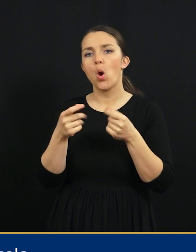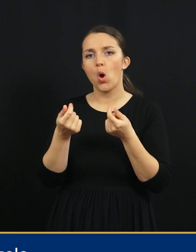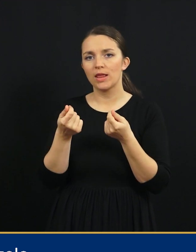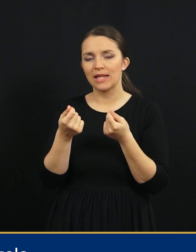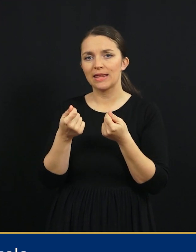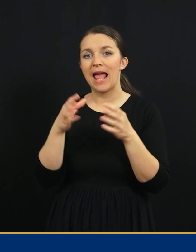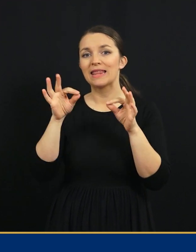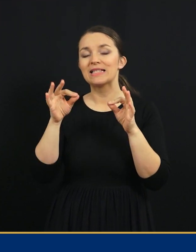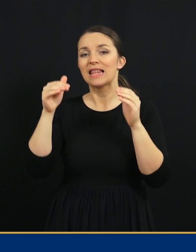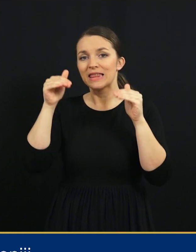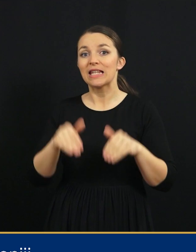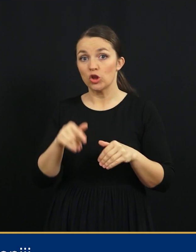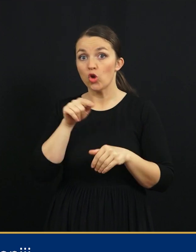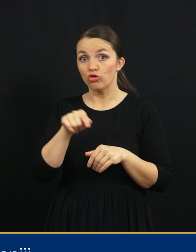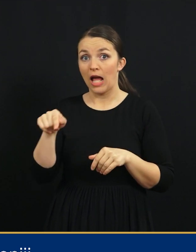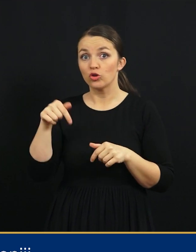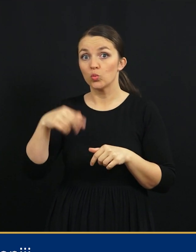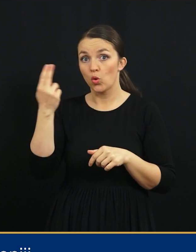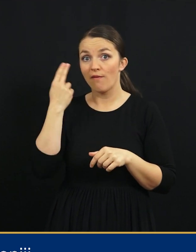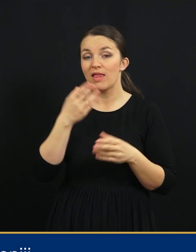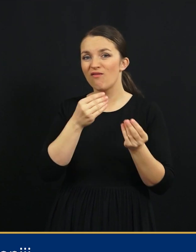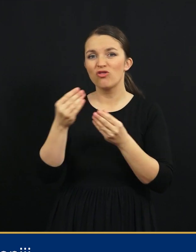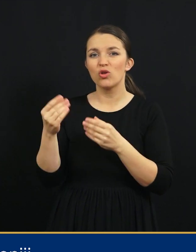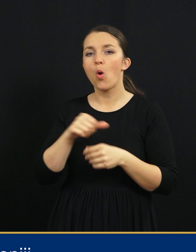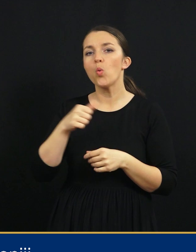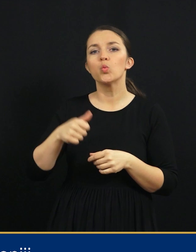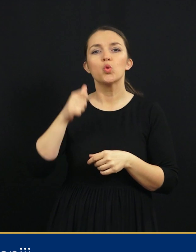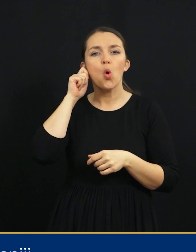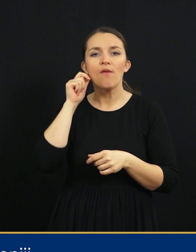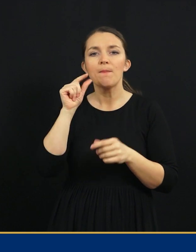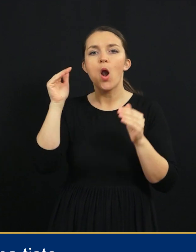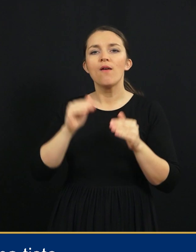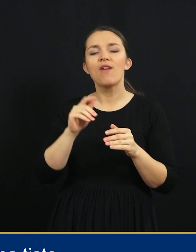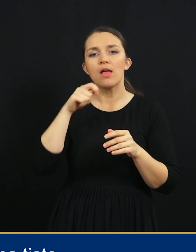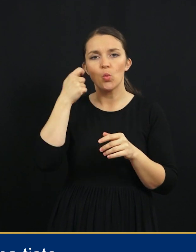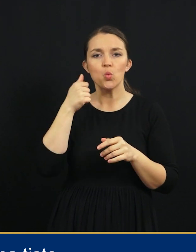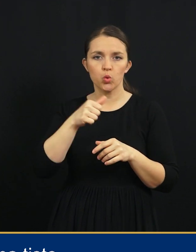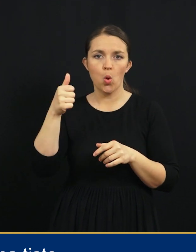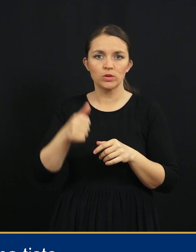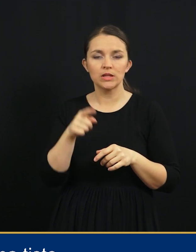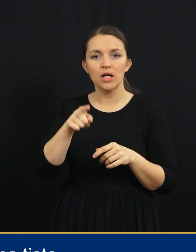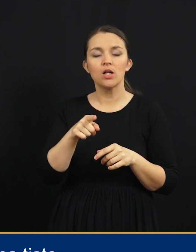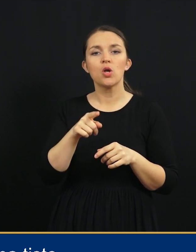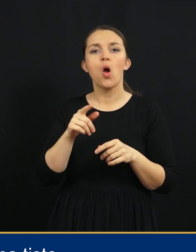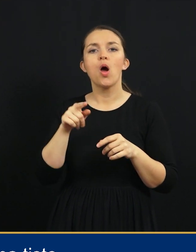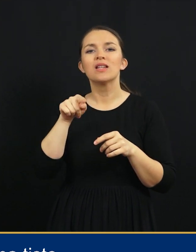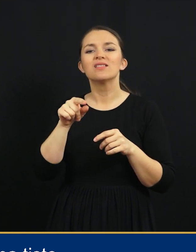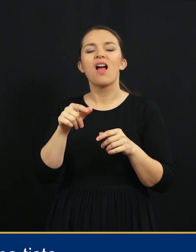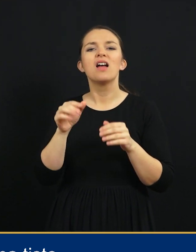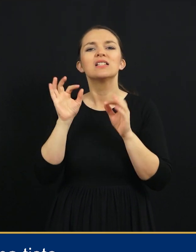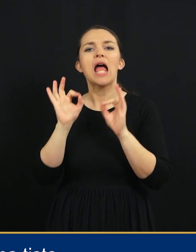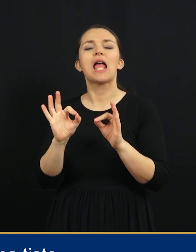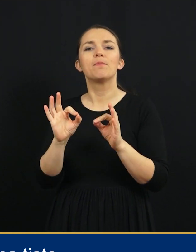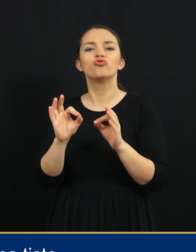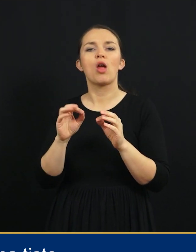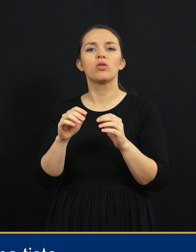pokojnine, 10 tisoč je takšnih v Sloveniji, večinoma so vdove, nekaj manj vdovcev, povečale na tisto